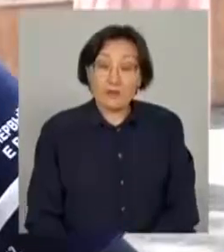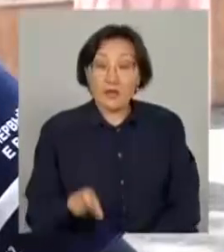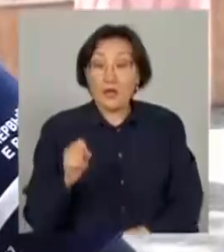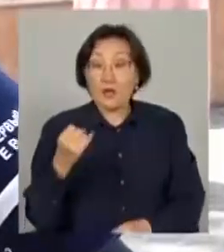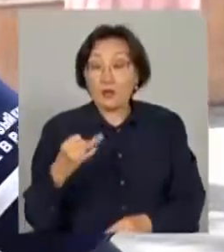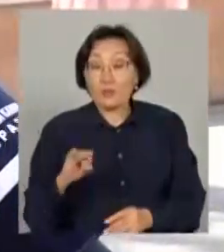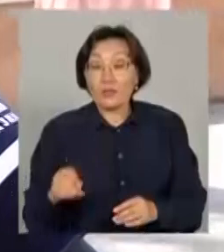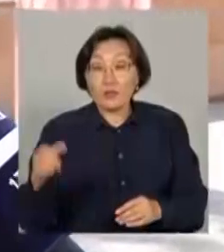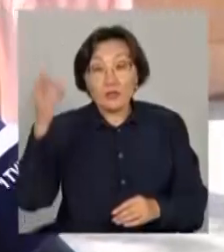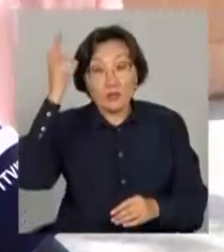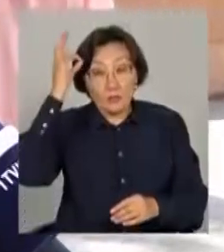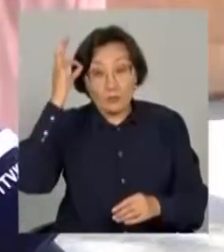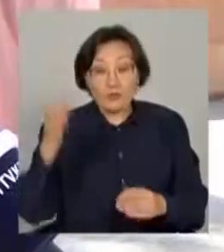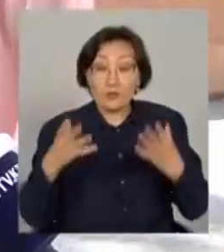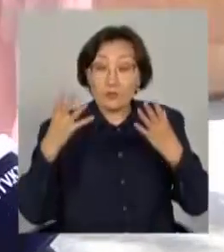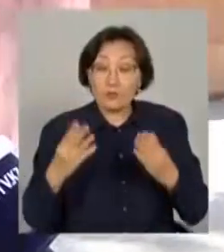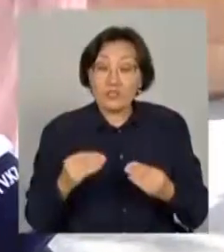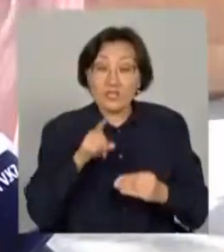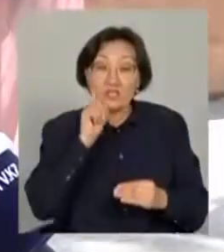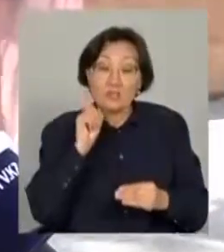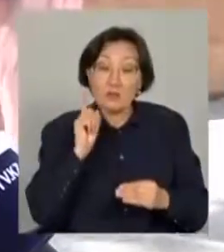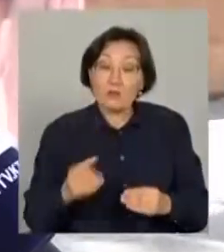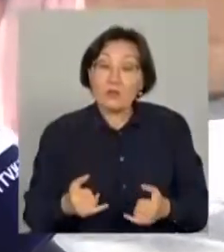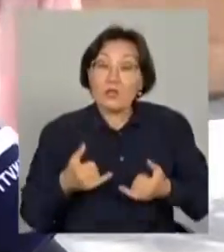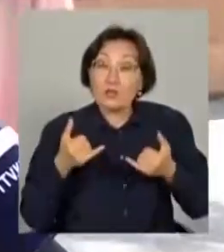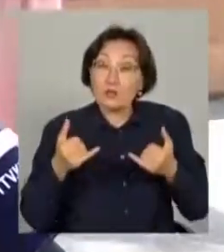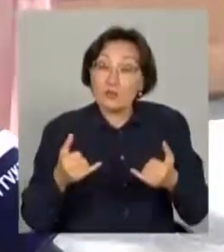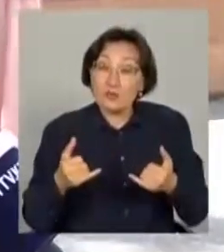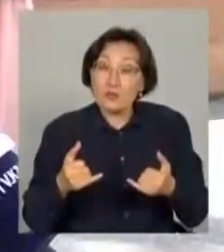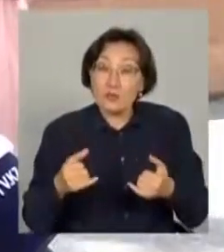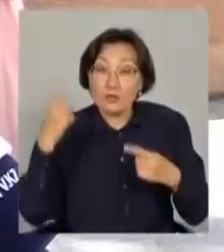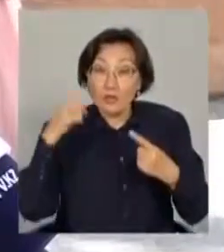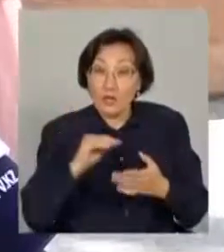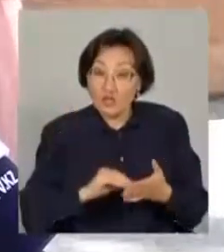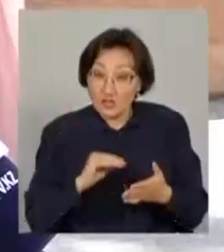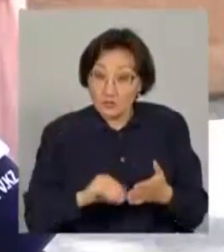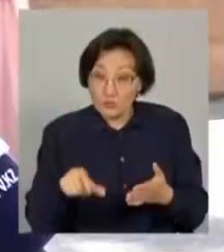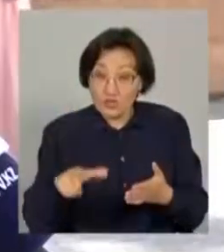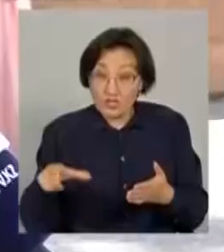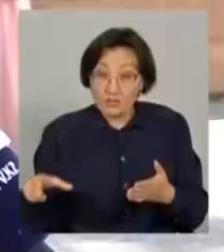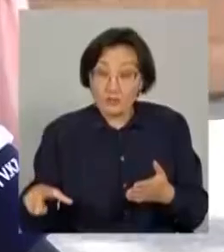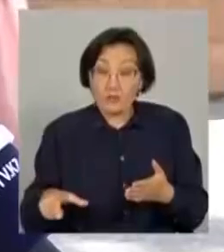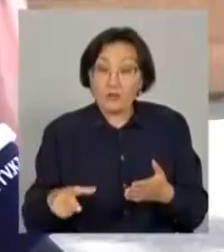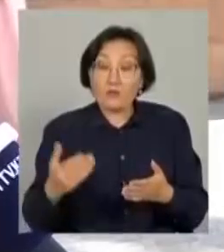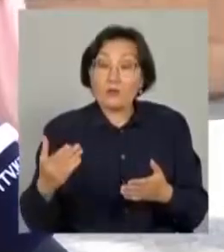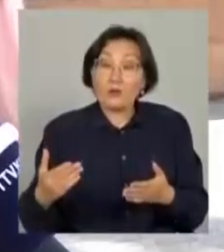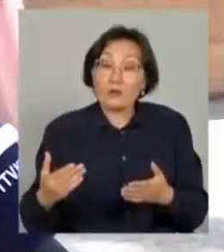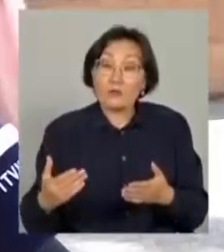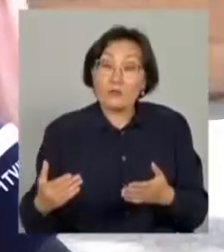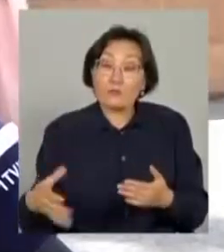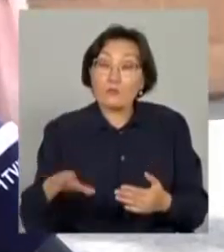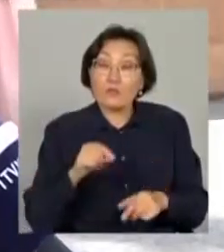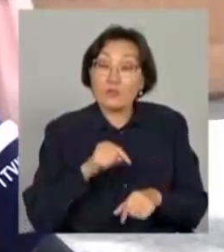Абайды еске алу, оның өлеңдерін оқу, жастардың арнауларын, ақын-жазушылардың жаңағы өздерінің барлық ықылас